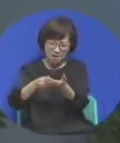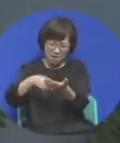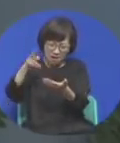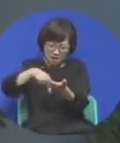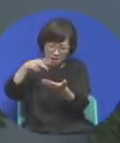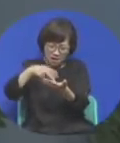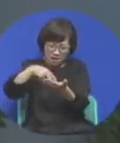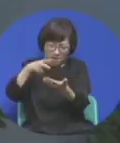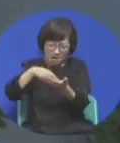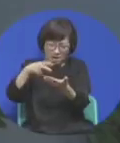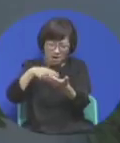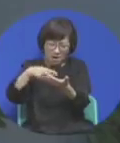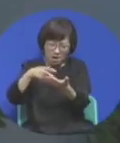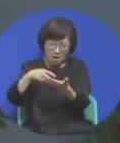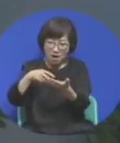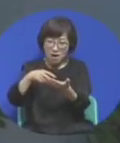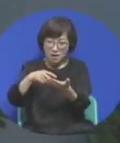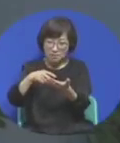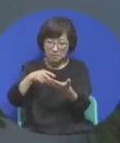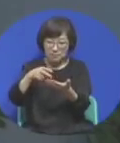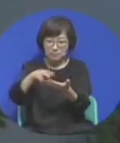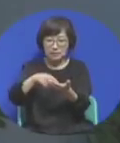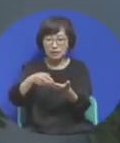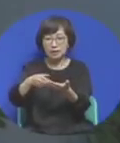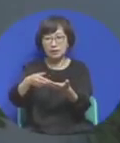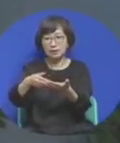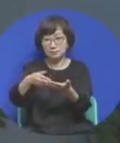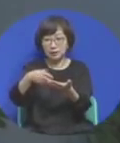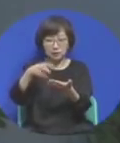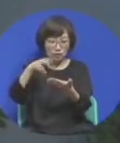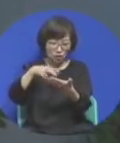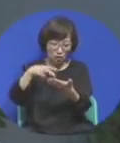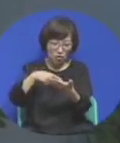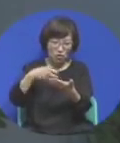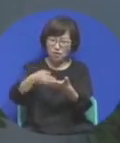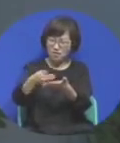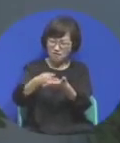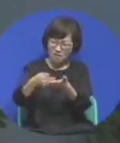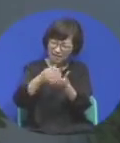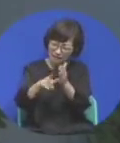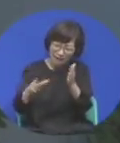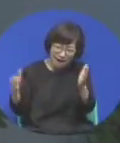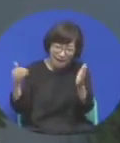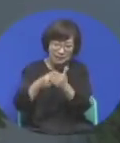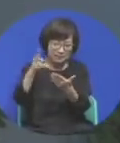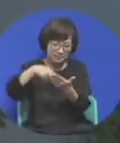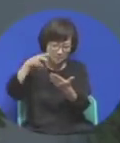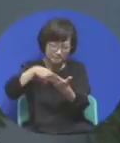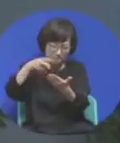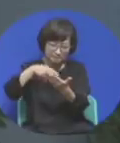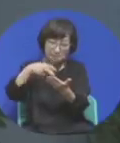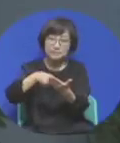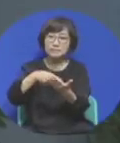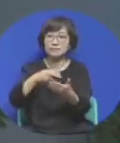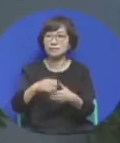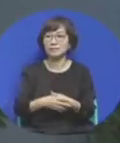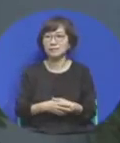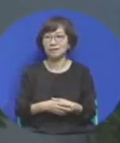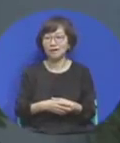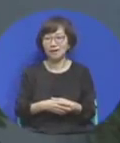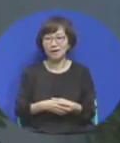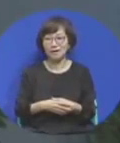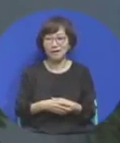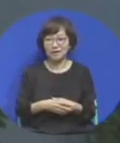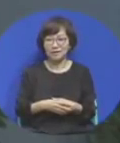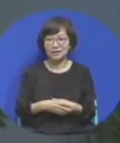keep listening to these messages until they can't listen to it anymore. 소수입니다. There's a very select few. 그 사람들 때문에 우리 전도